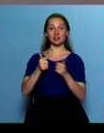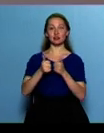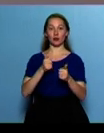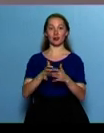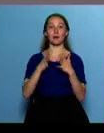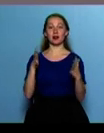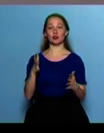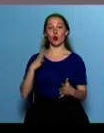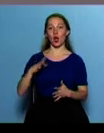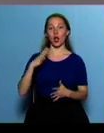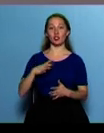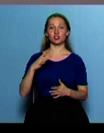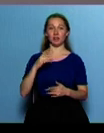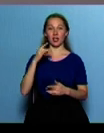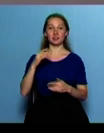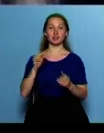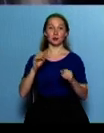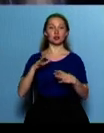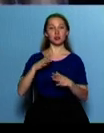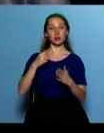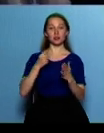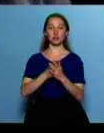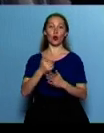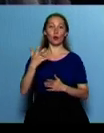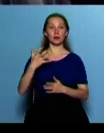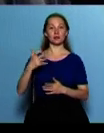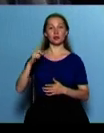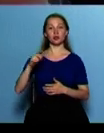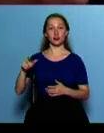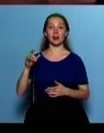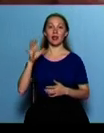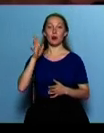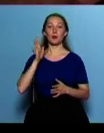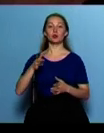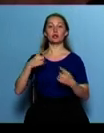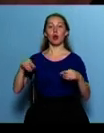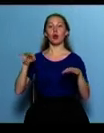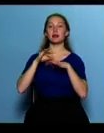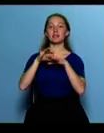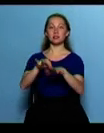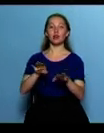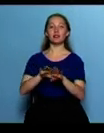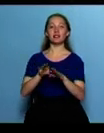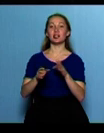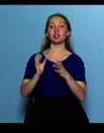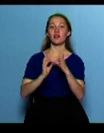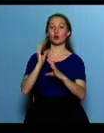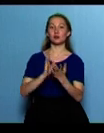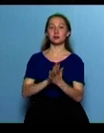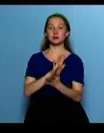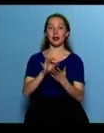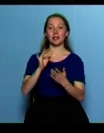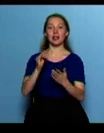большой. Ожидается, что смотреть ее приедут десятки тысяч зрителей. Для них будут организованы бесплатные автобусы и большая развлекательная